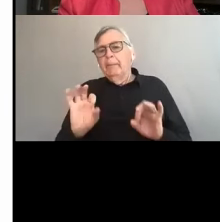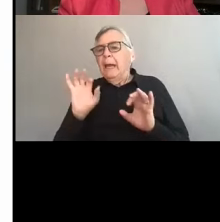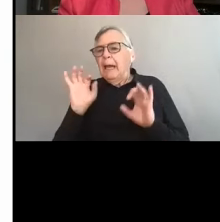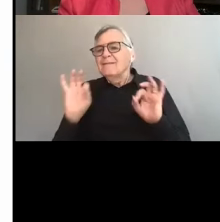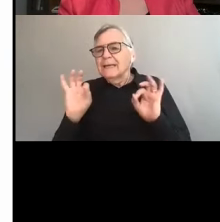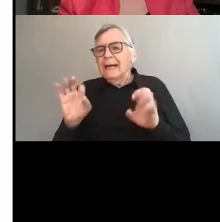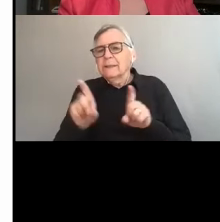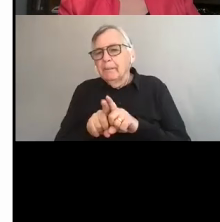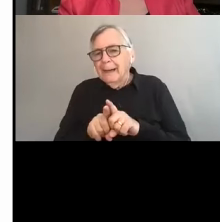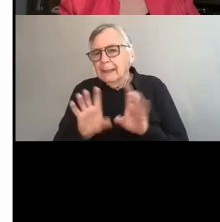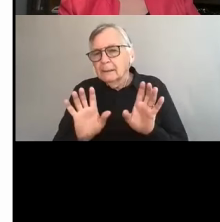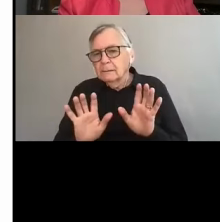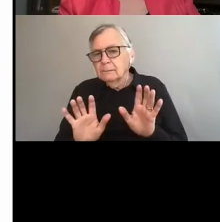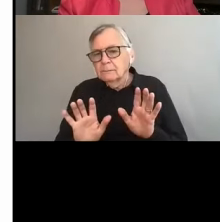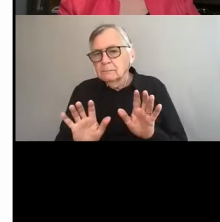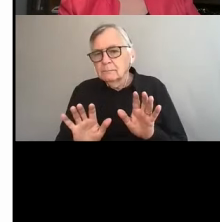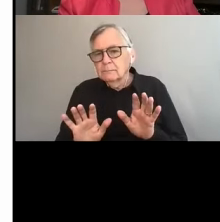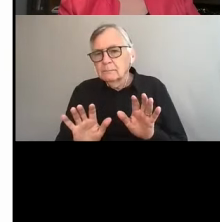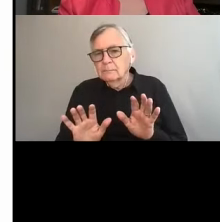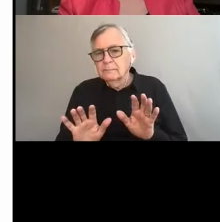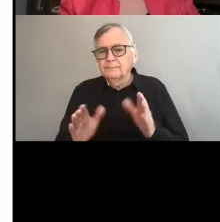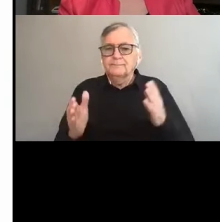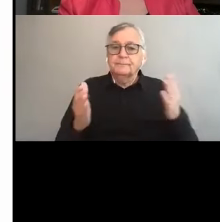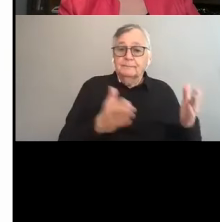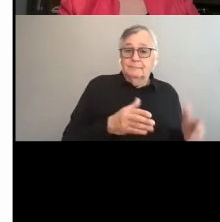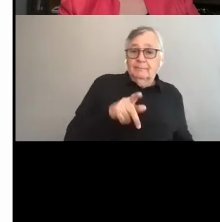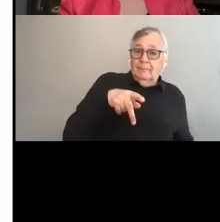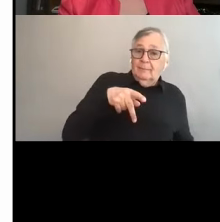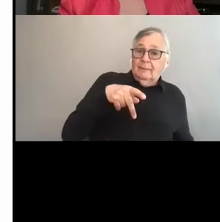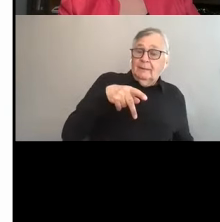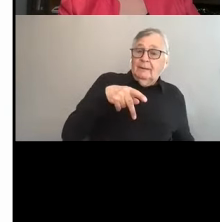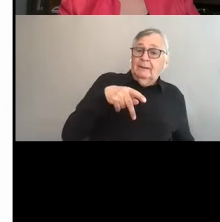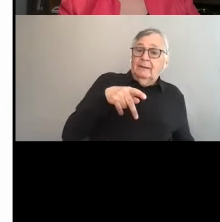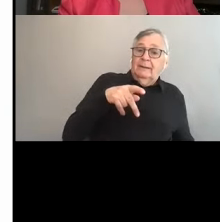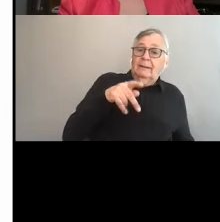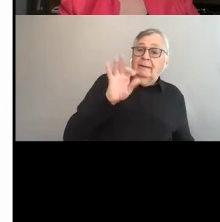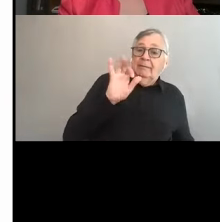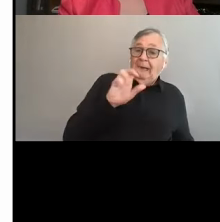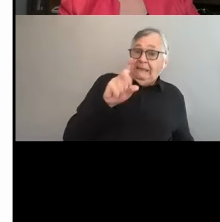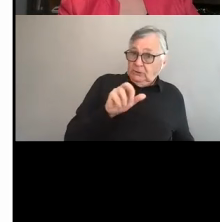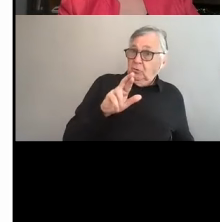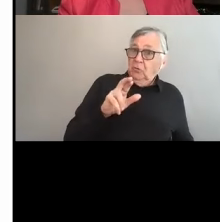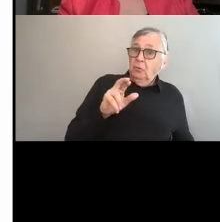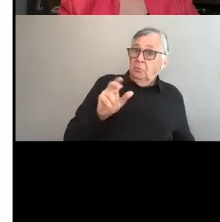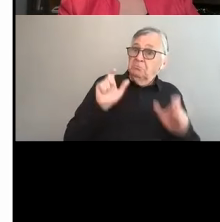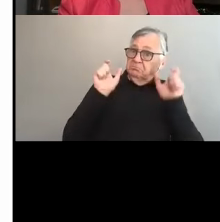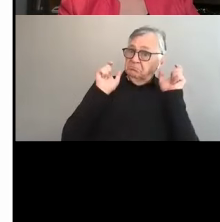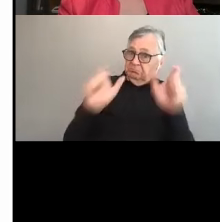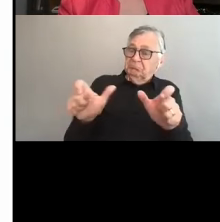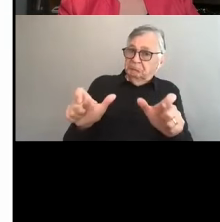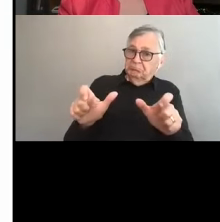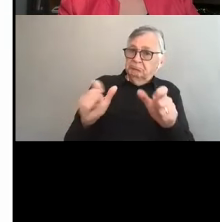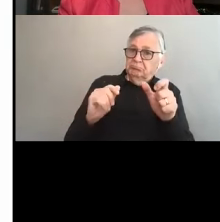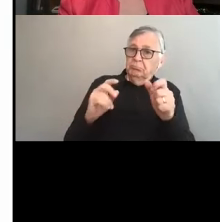efficacité. Alors que Pfizer, pour le vaccin variant sud-africain, aurait une